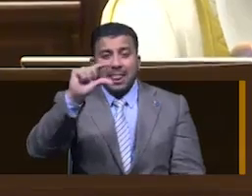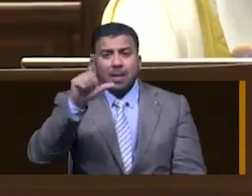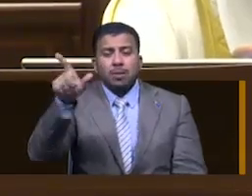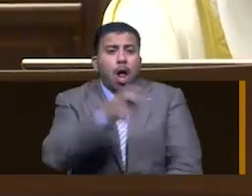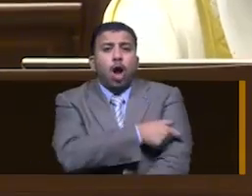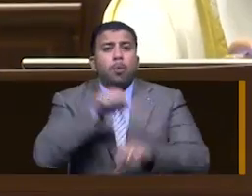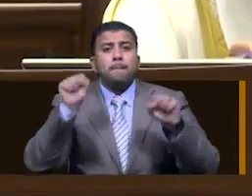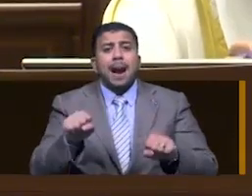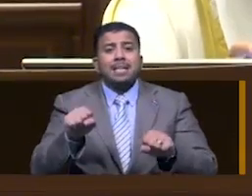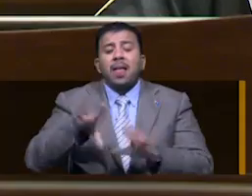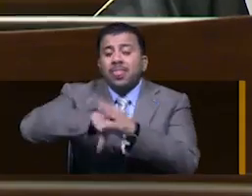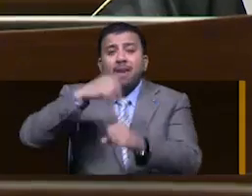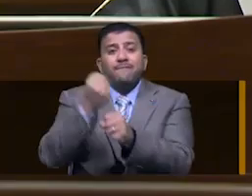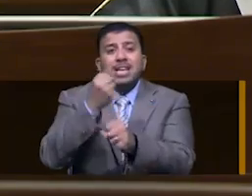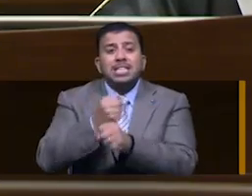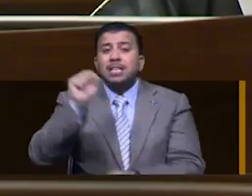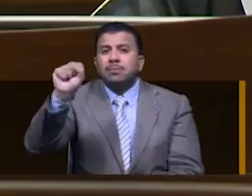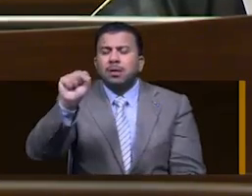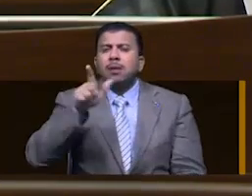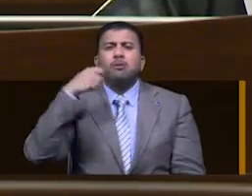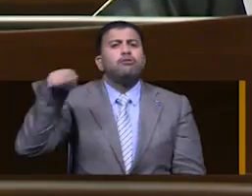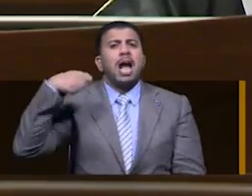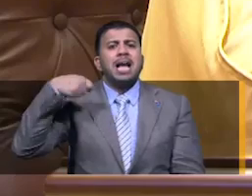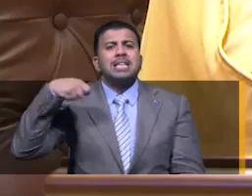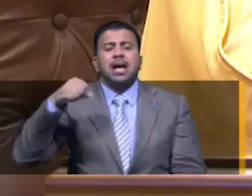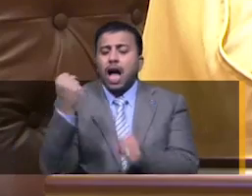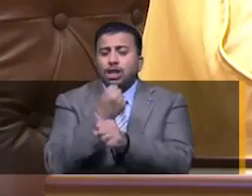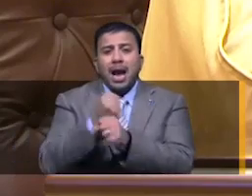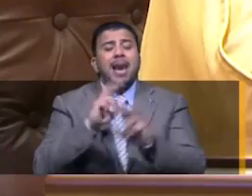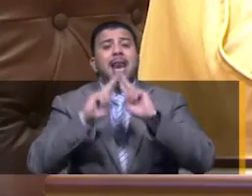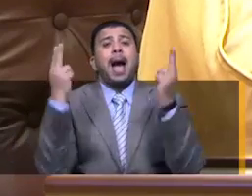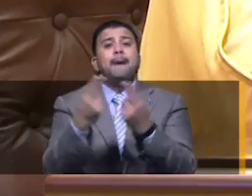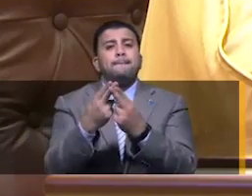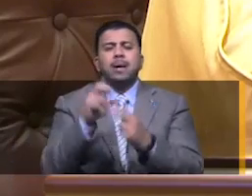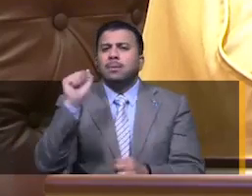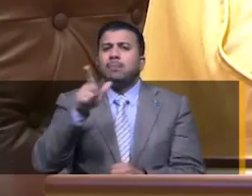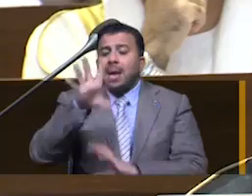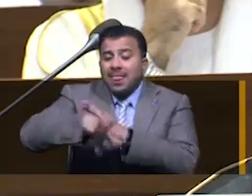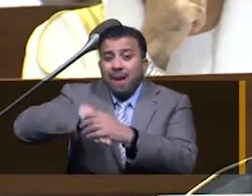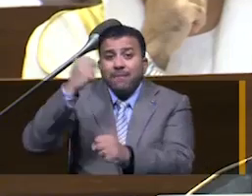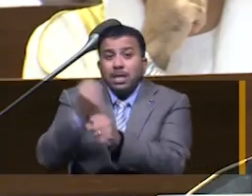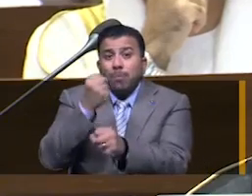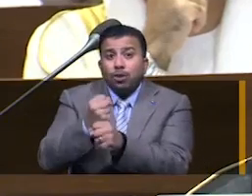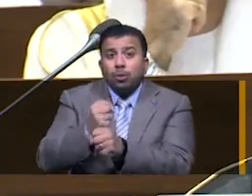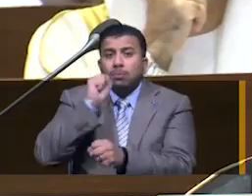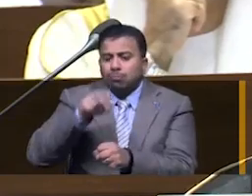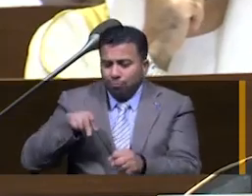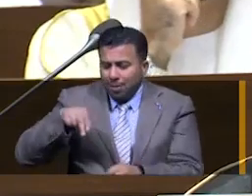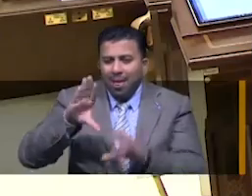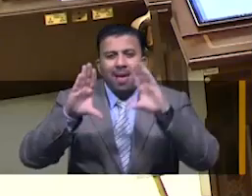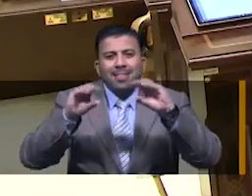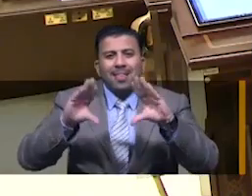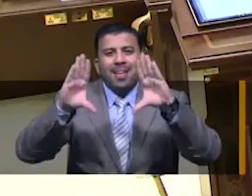عضو المجلس التنفيذي لإمارة الشارقة رئيس دائرة الأشغال العامة حول تنفيذ مشاريع المماشي